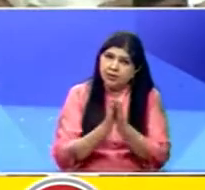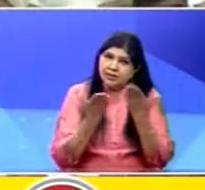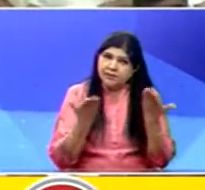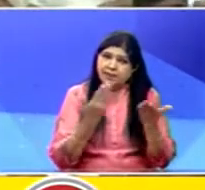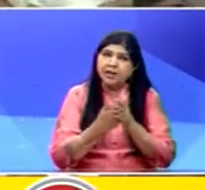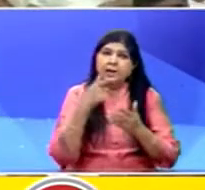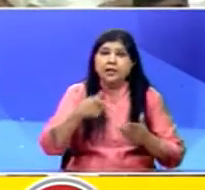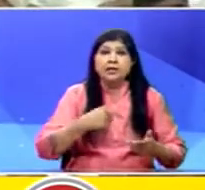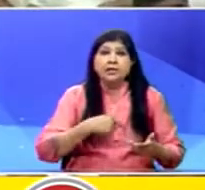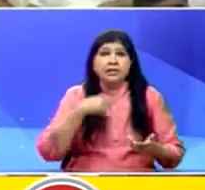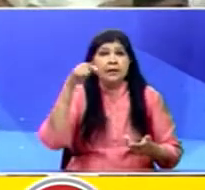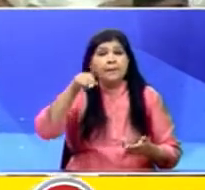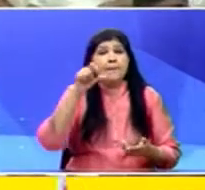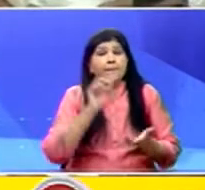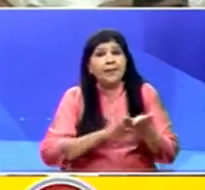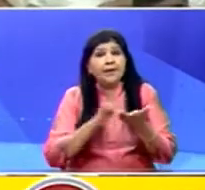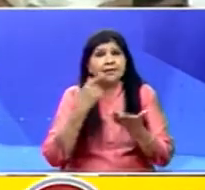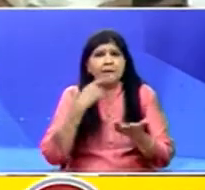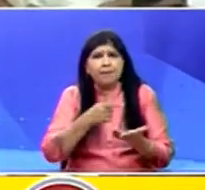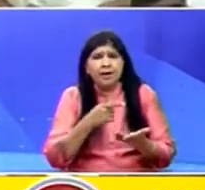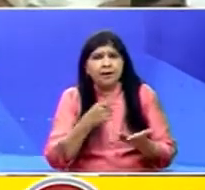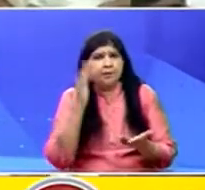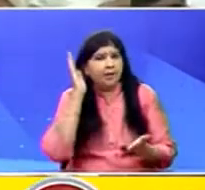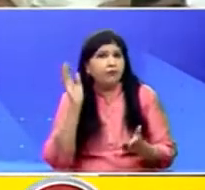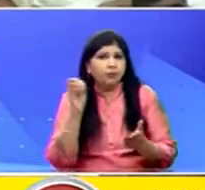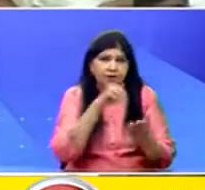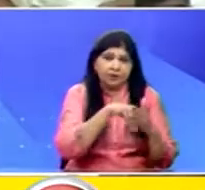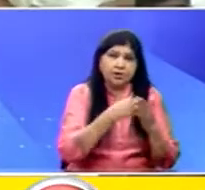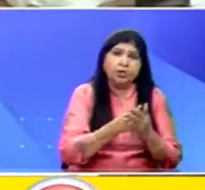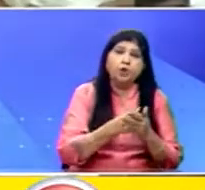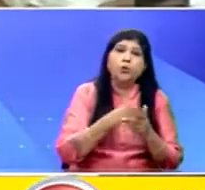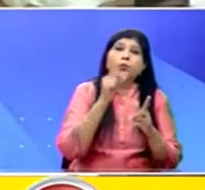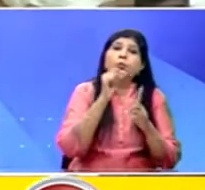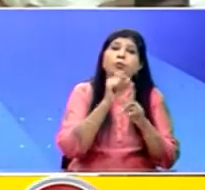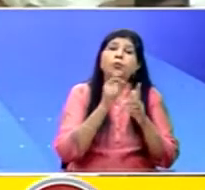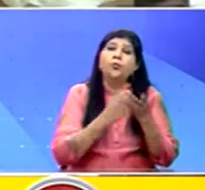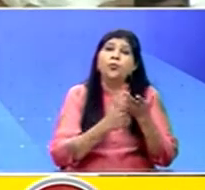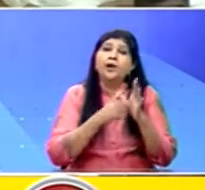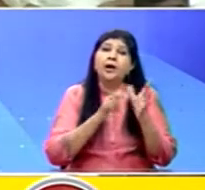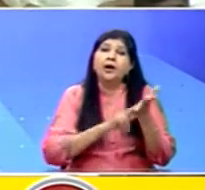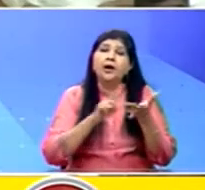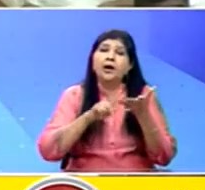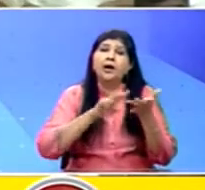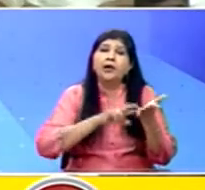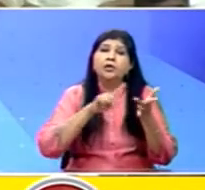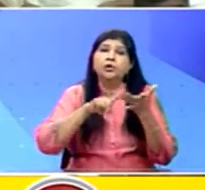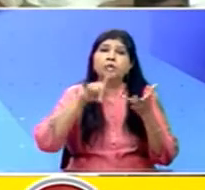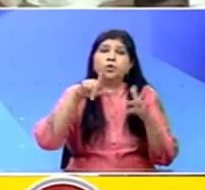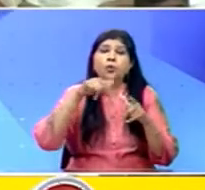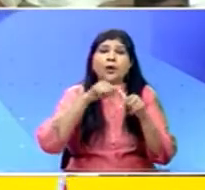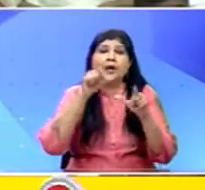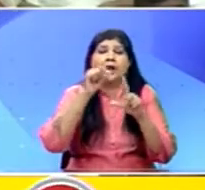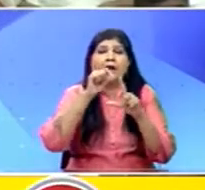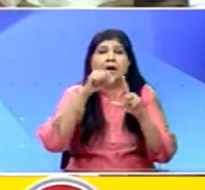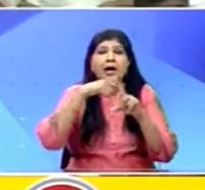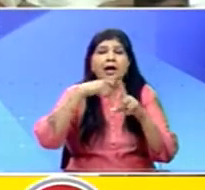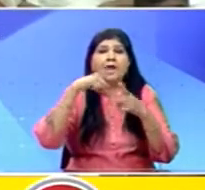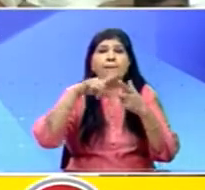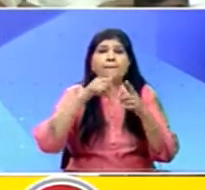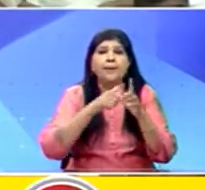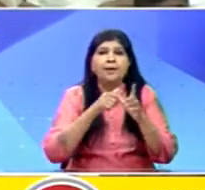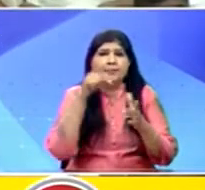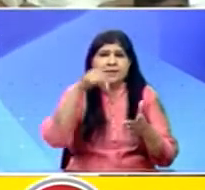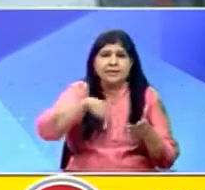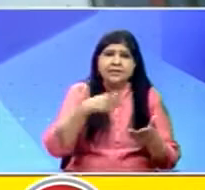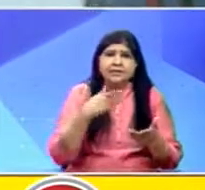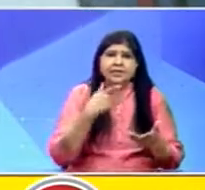का उल्लेख मिलता है और इसी तरह पुराणनुरु और तोल्काप्पियम में भी इसके बारे